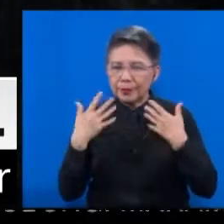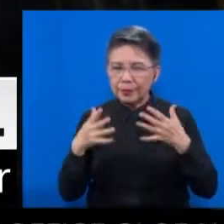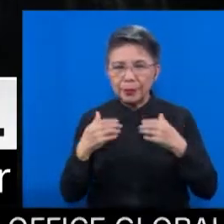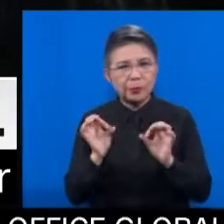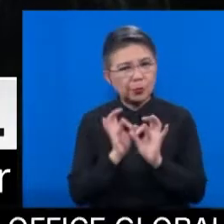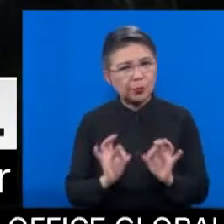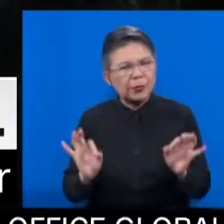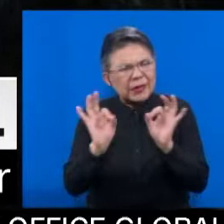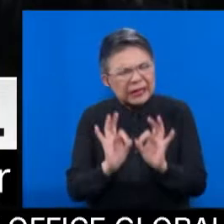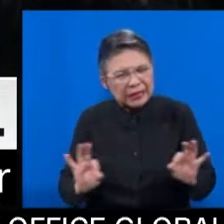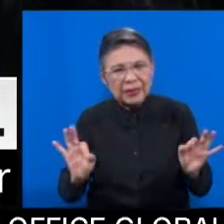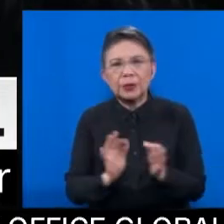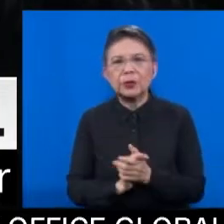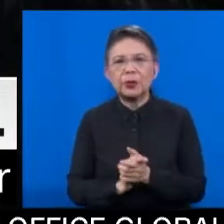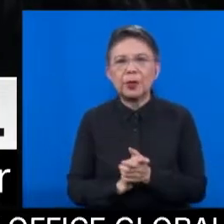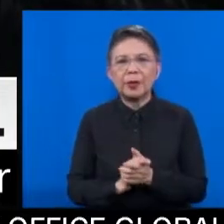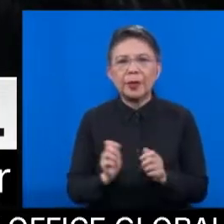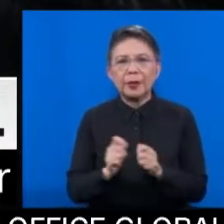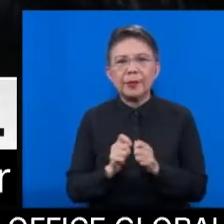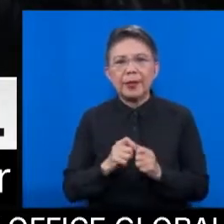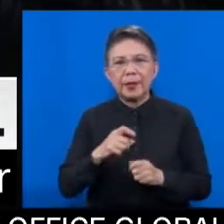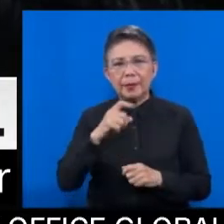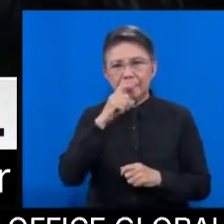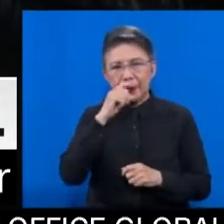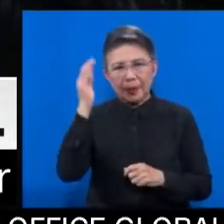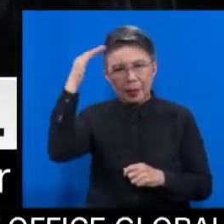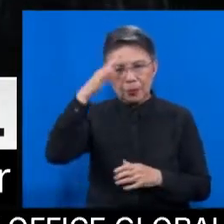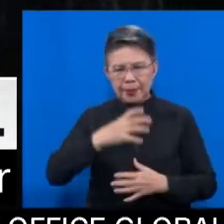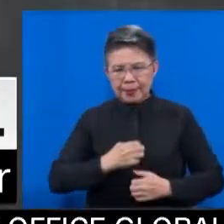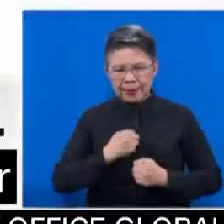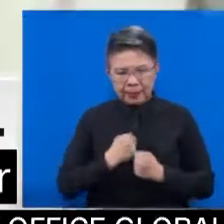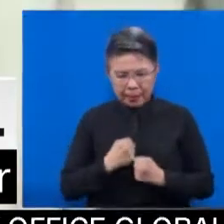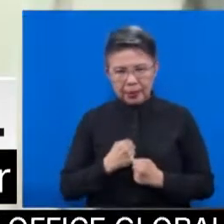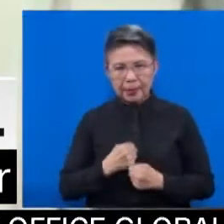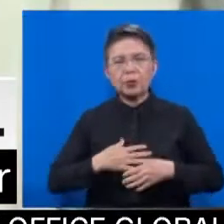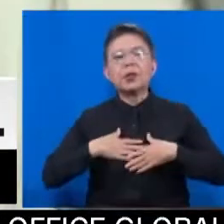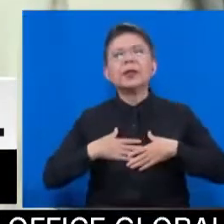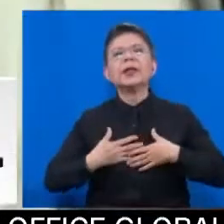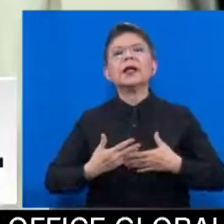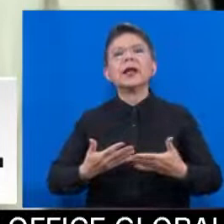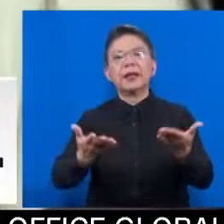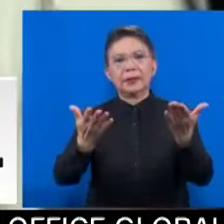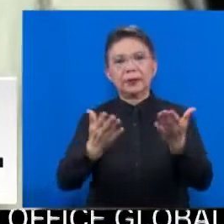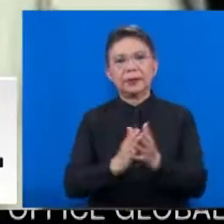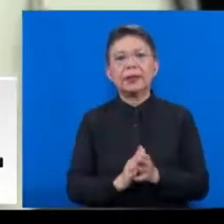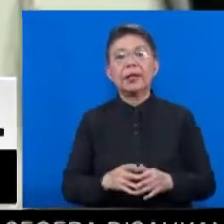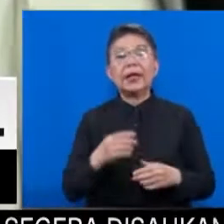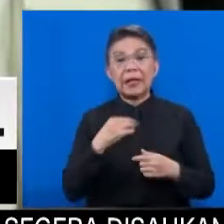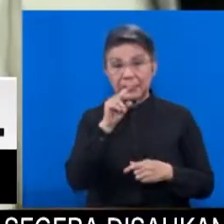itu kemudian menjadikan beliau begitu kuat, tegar, dan ikhlas. Terlihat di wajahnya